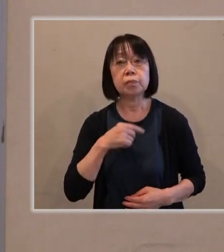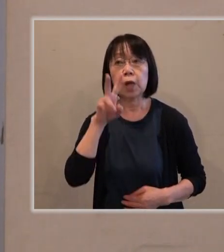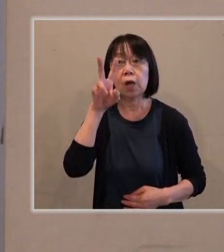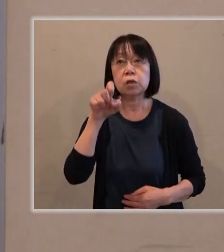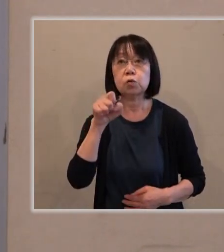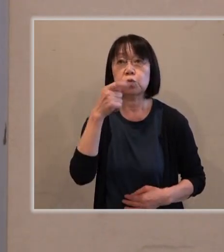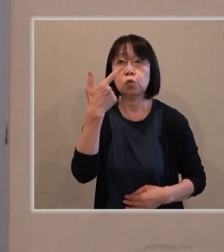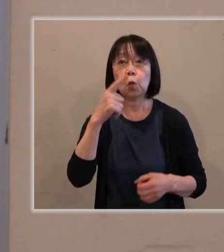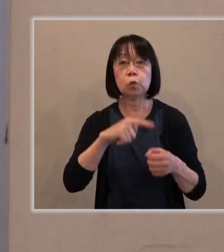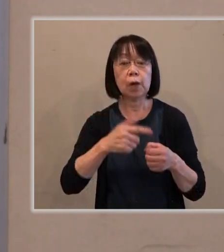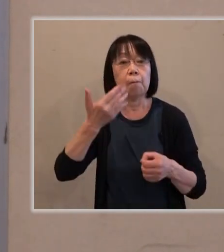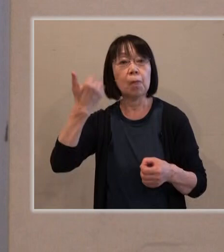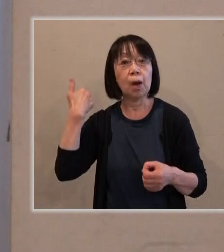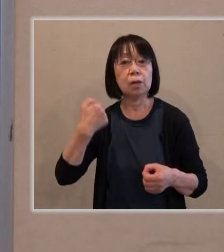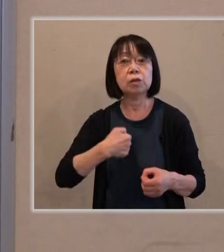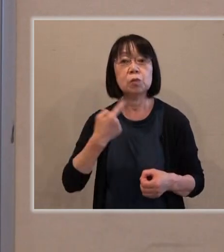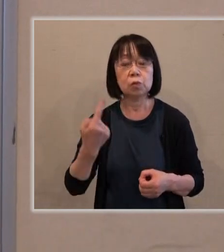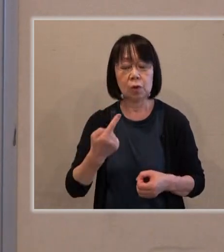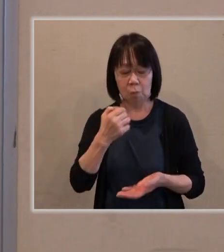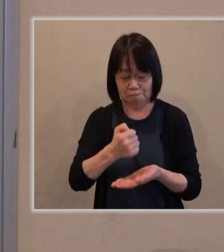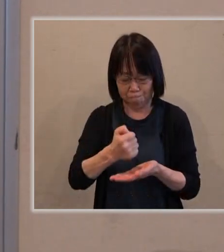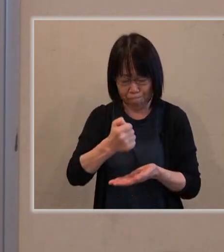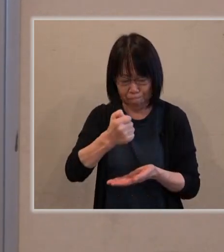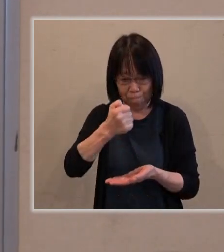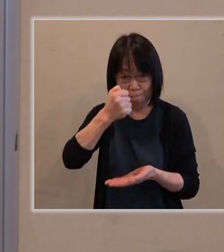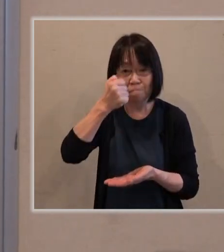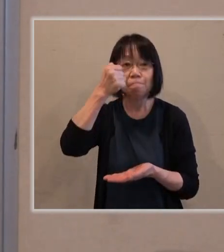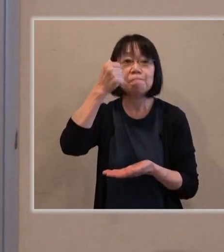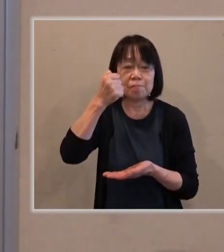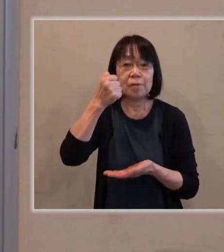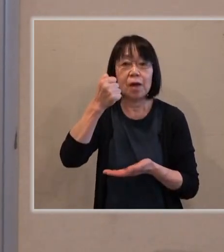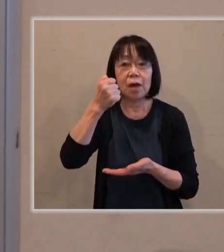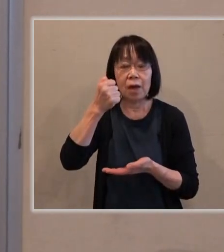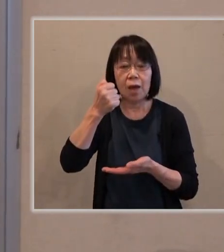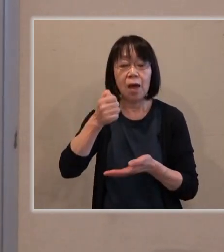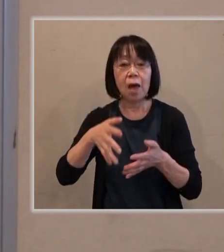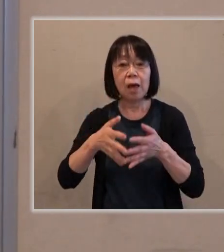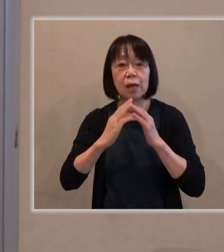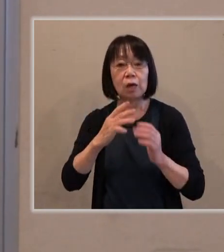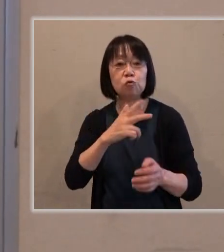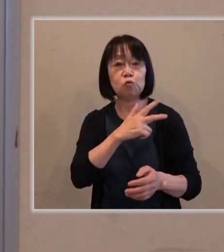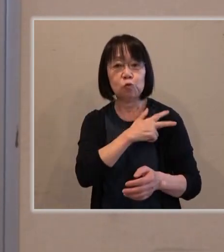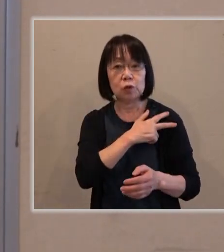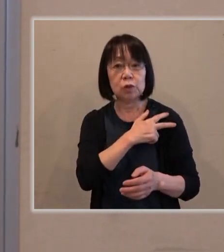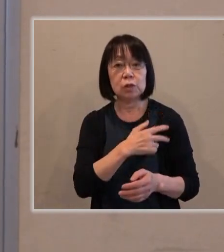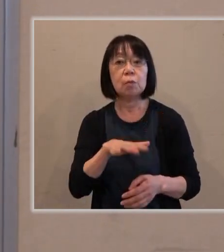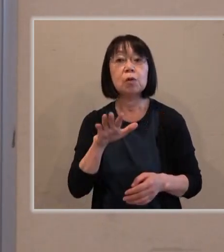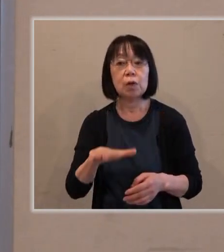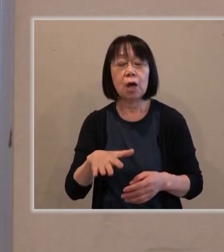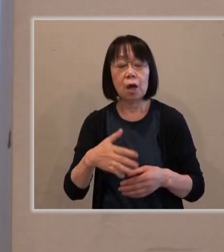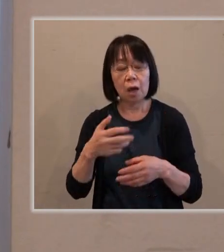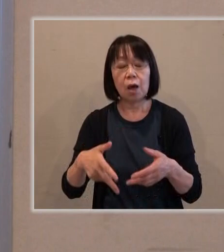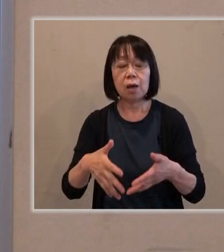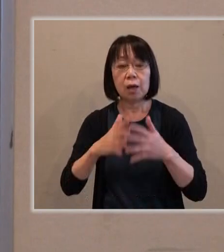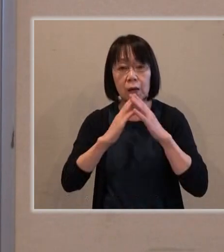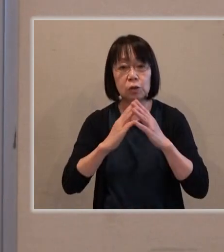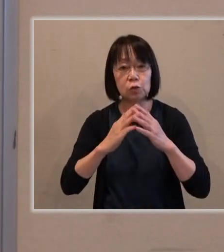26年前に自分で一生懸命お金を貯めて、建築士でもありますので建築デザインの会社を